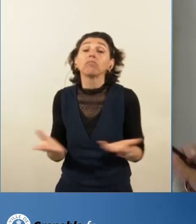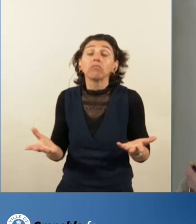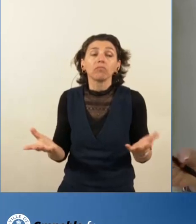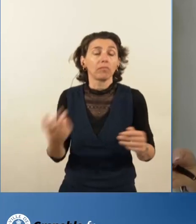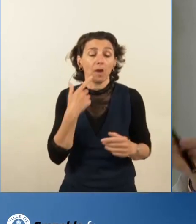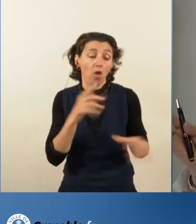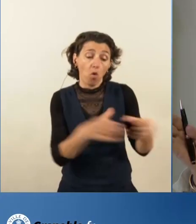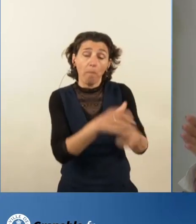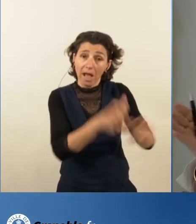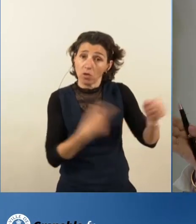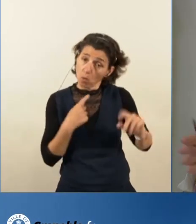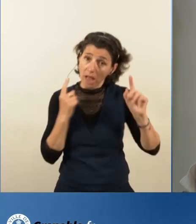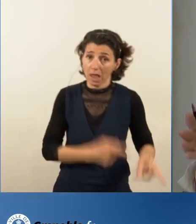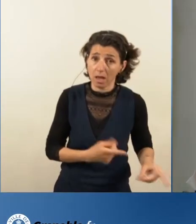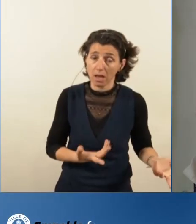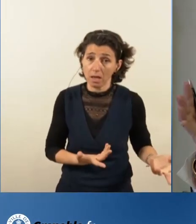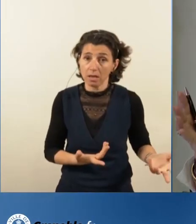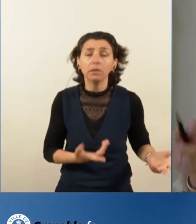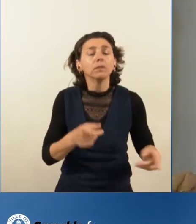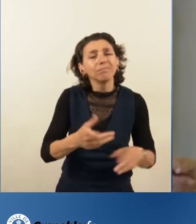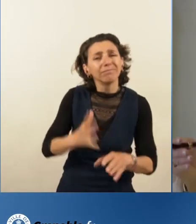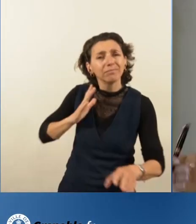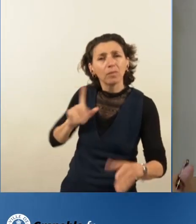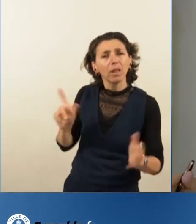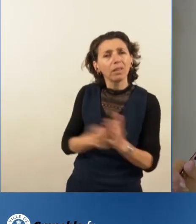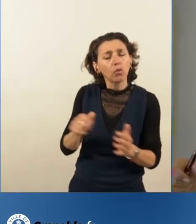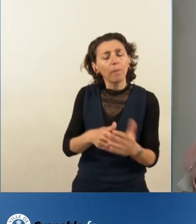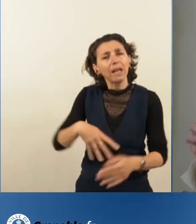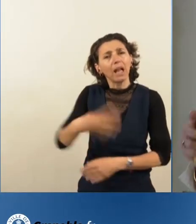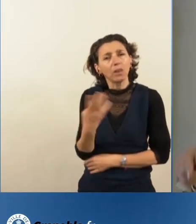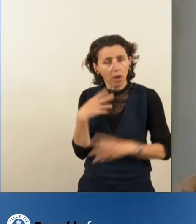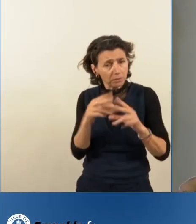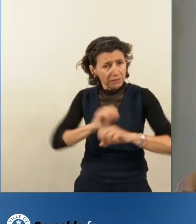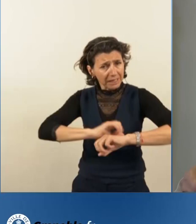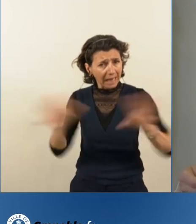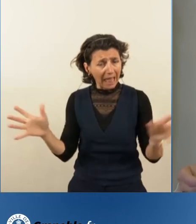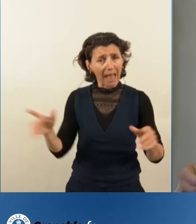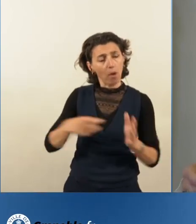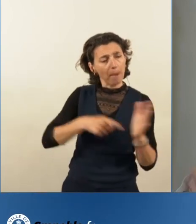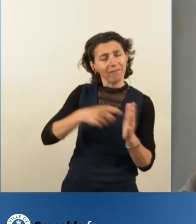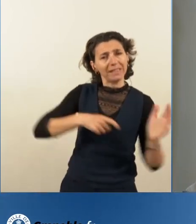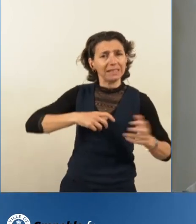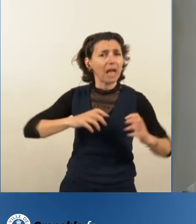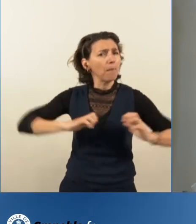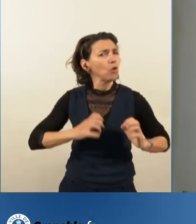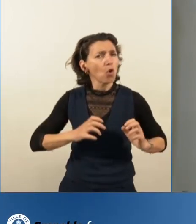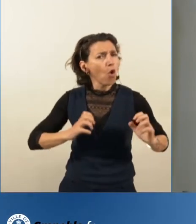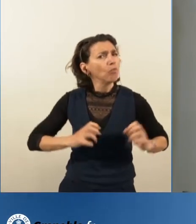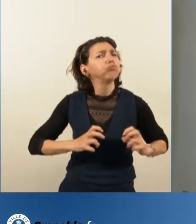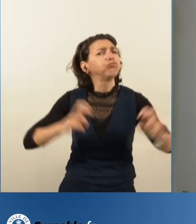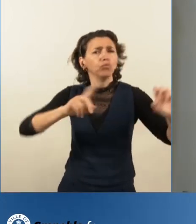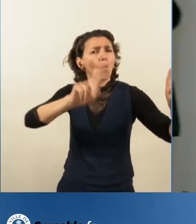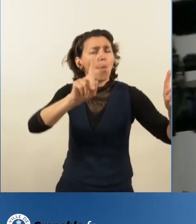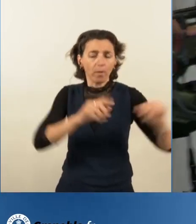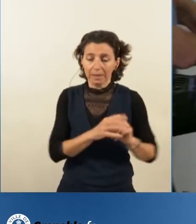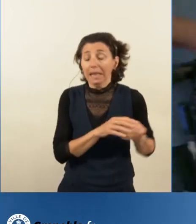en 2014 expliqué qu'il y aurait pas d'augmentation de la pression fiscale vous avez très gentiment augmenté de